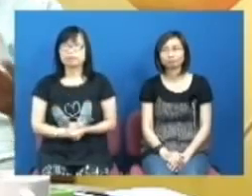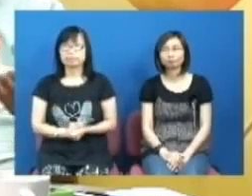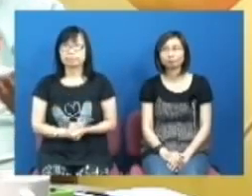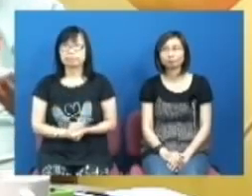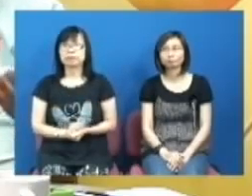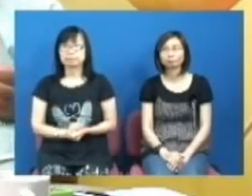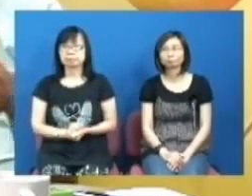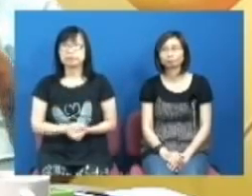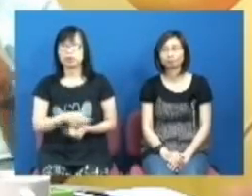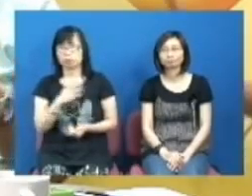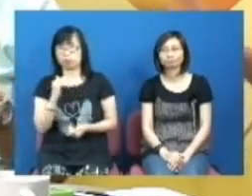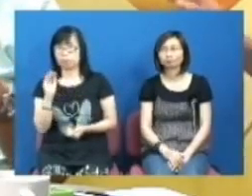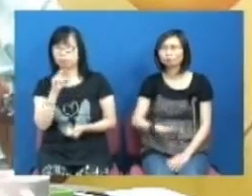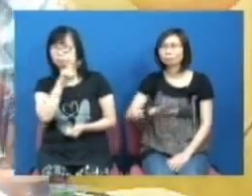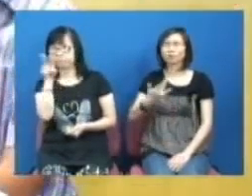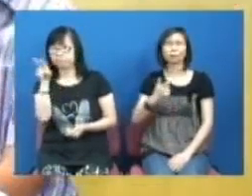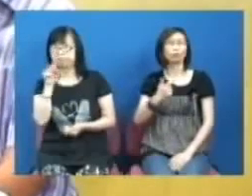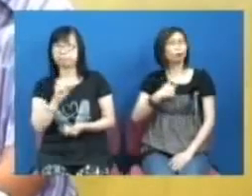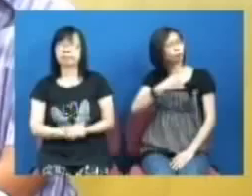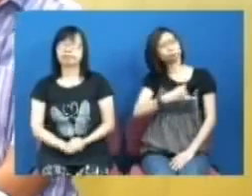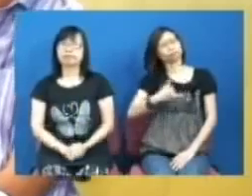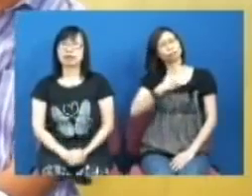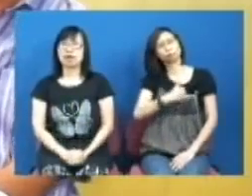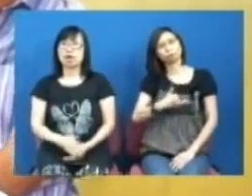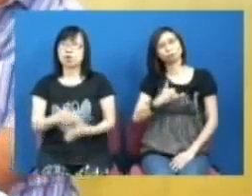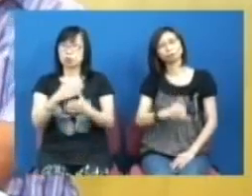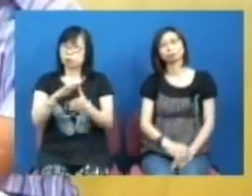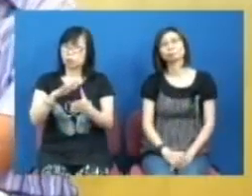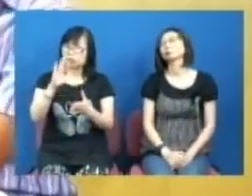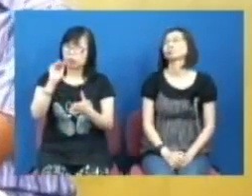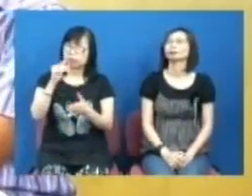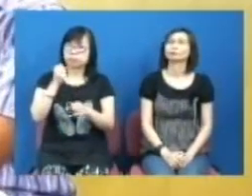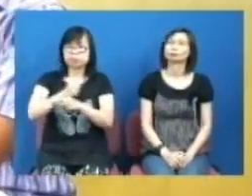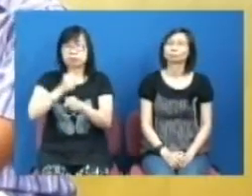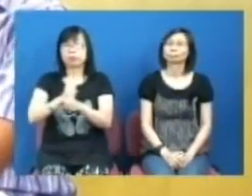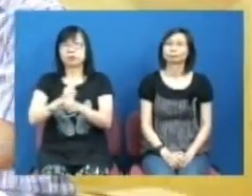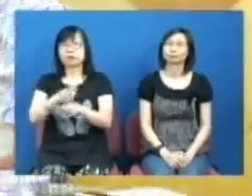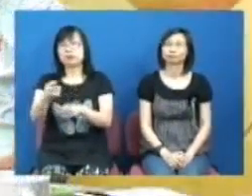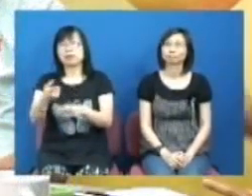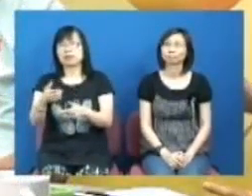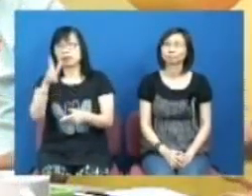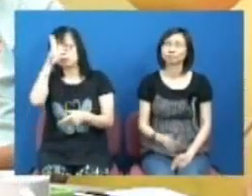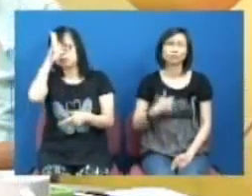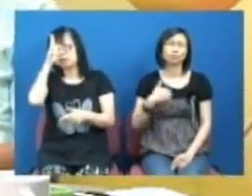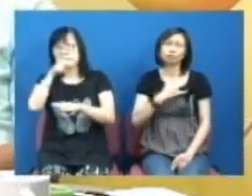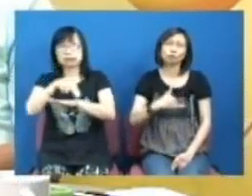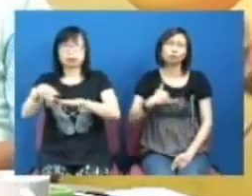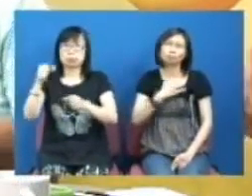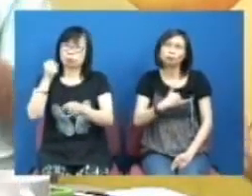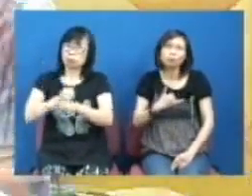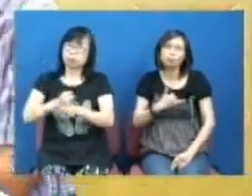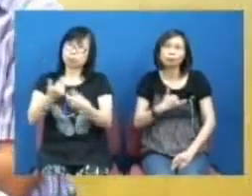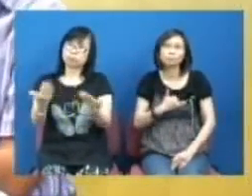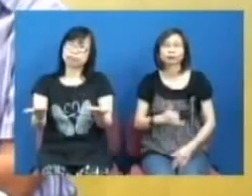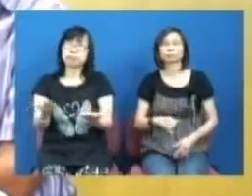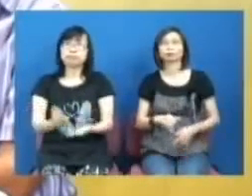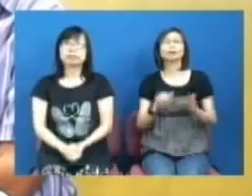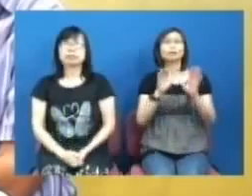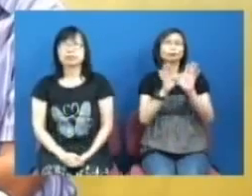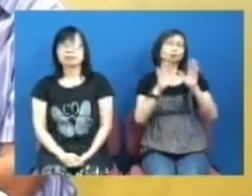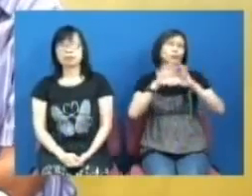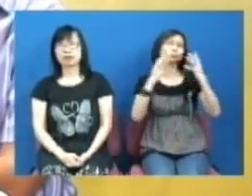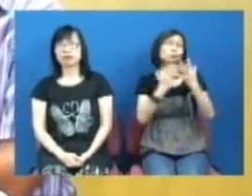係有目共睹噶嘛。而實際上，之所以可以咁樣做，亦都係個政制造成的。 我懷疑究竟文章本身有